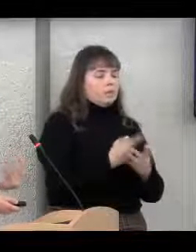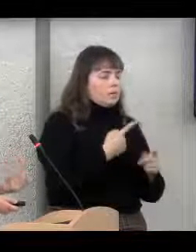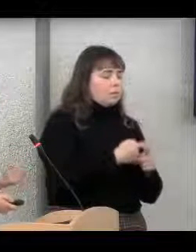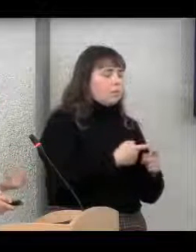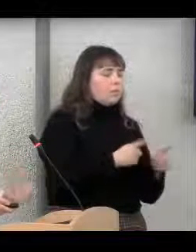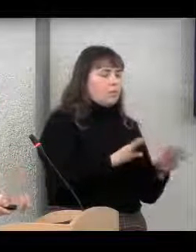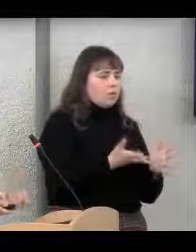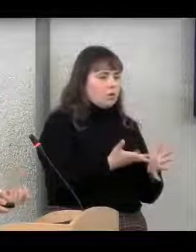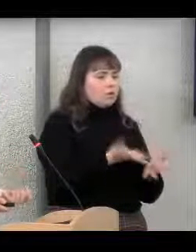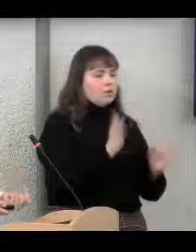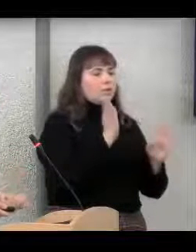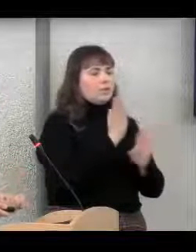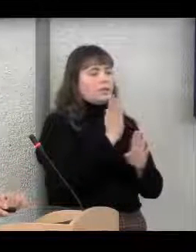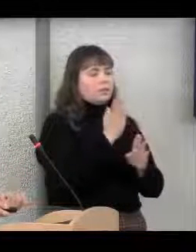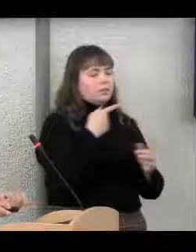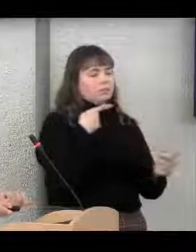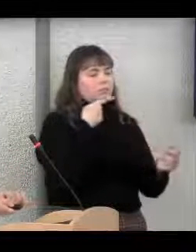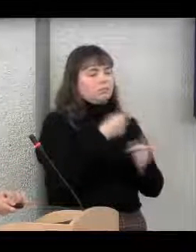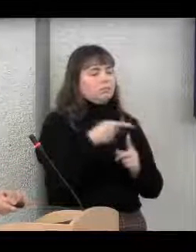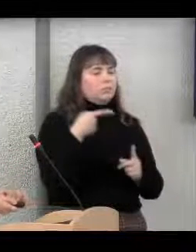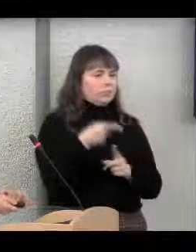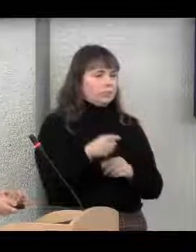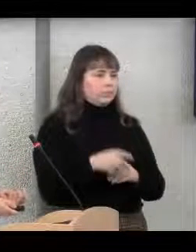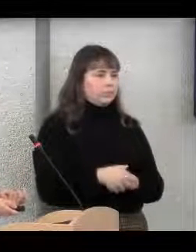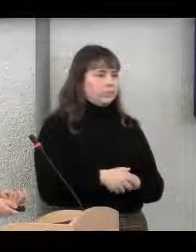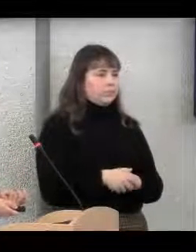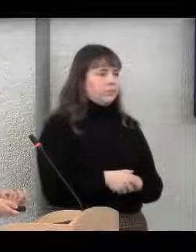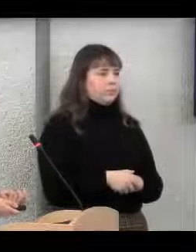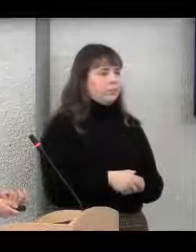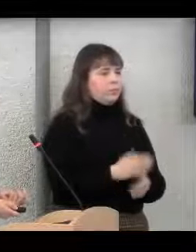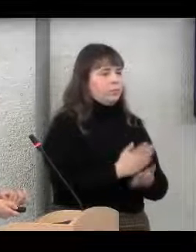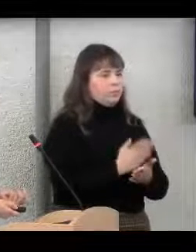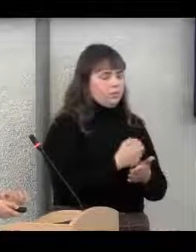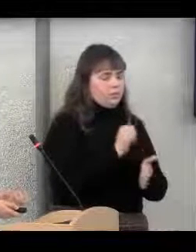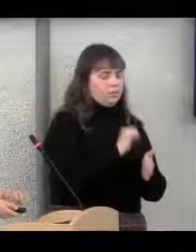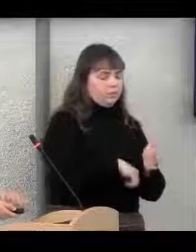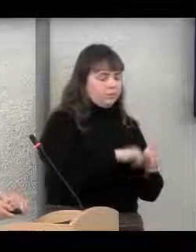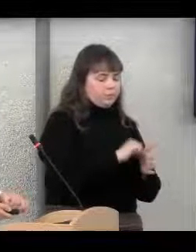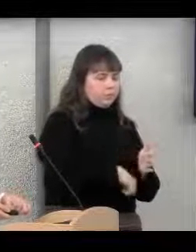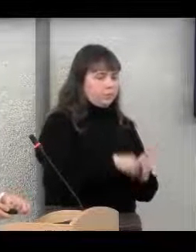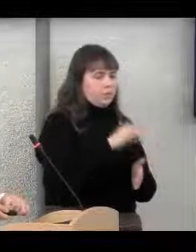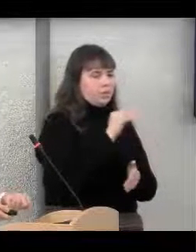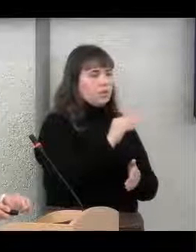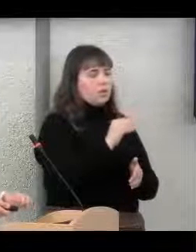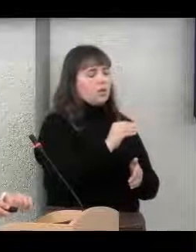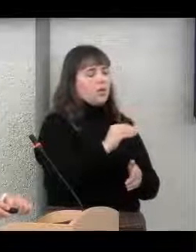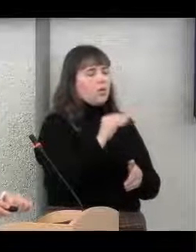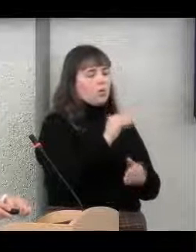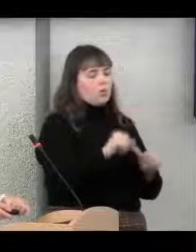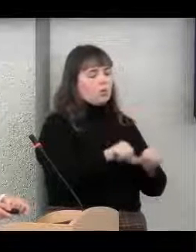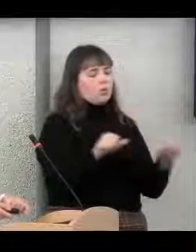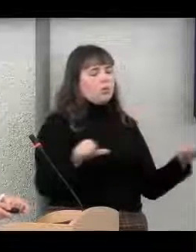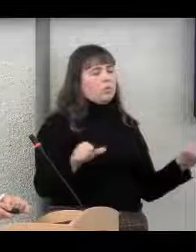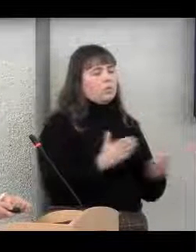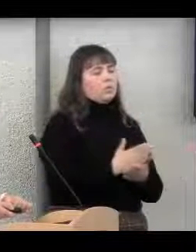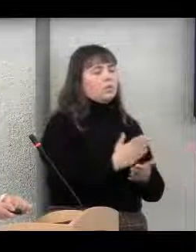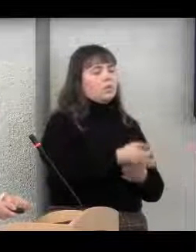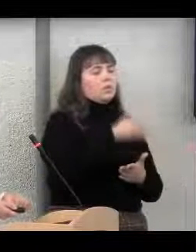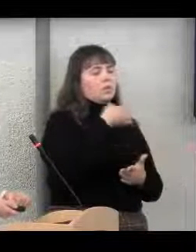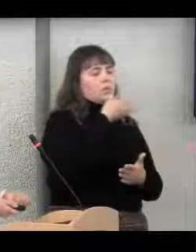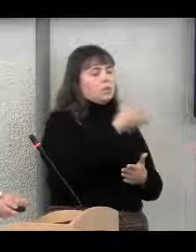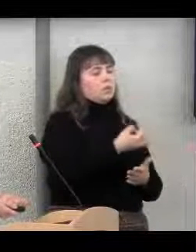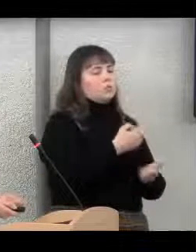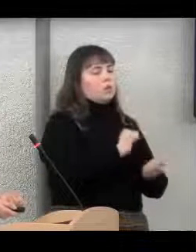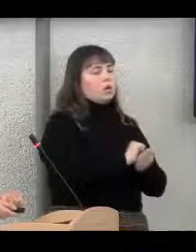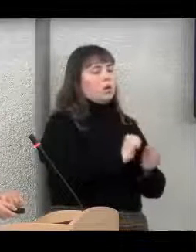tų klimato tikslų. Ir būtent dėl šių priežasčių Europos komisija dar praeitais metais pasiūlė anglies taupymo